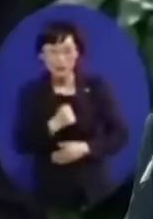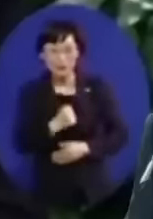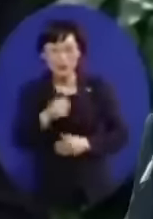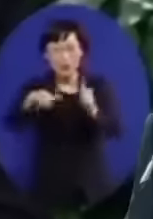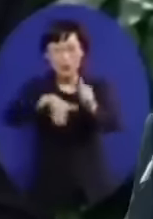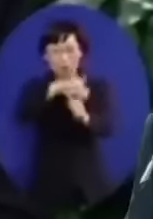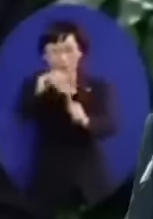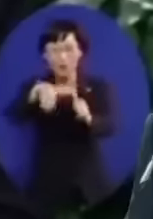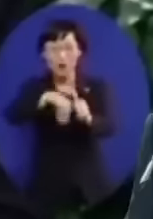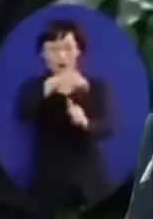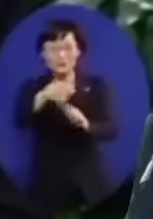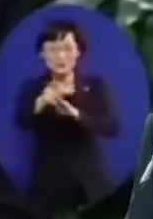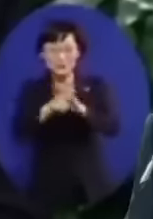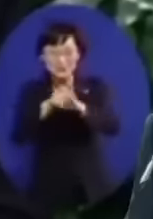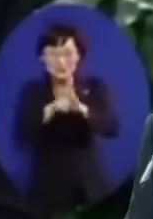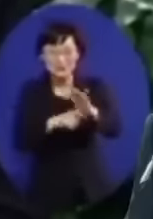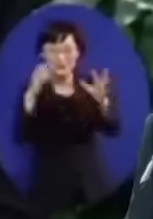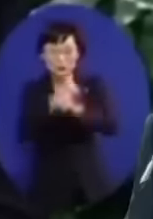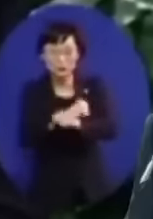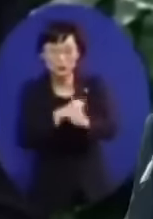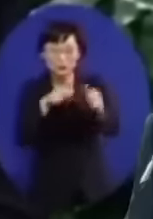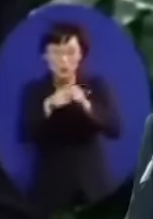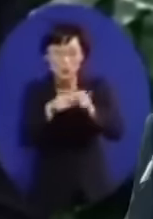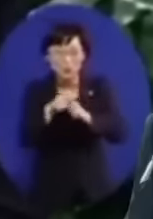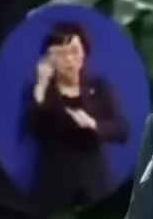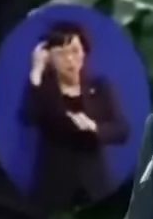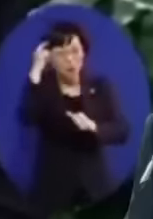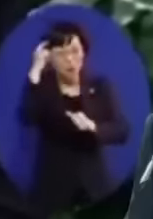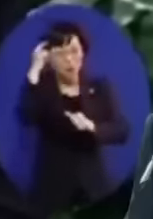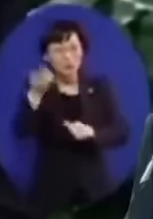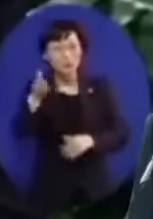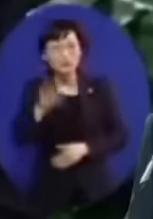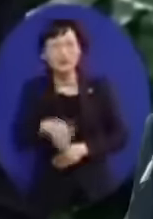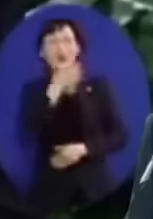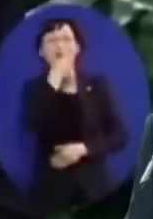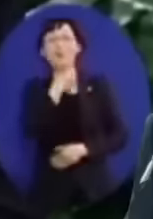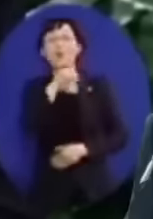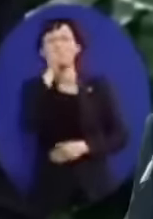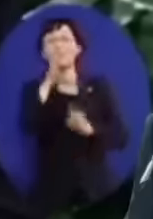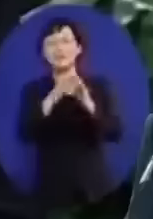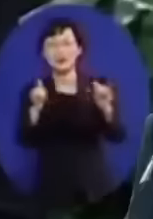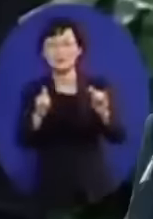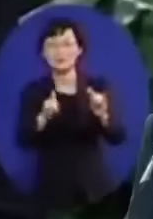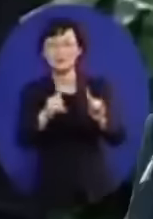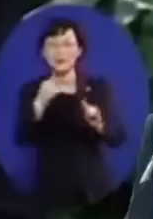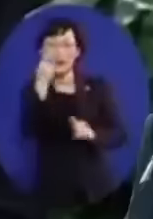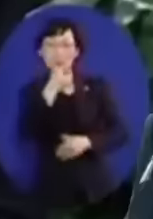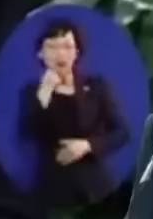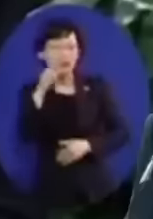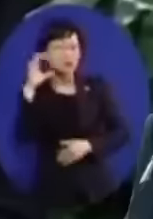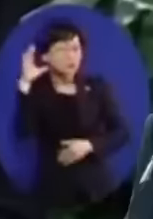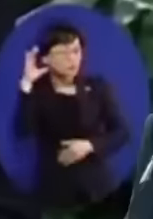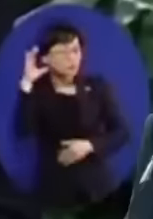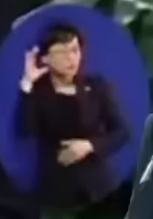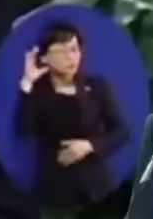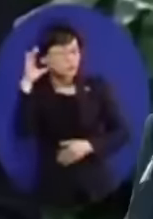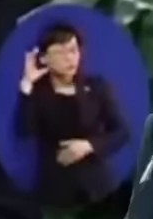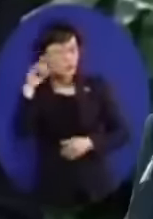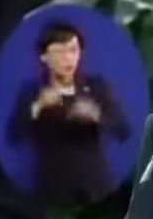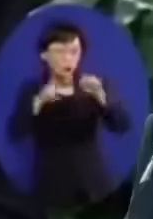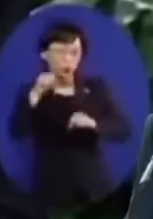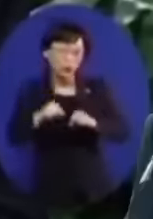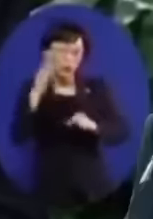환경을 도둑질하고 죽이고 멸망시키더라도 복이 있는 사람은 그 말을 들어보고 그 사람의 행동의 열매를